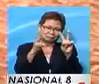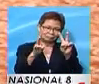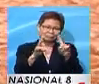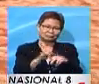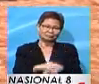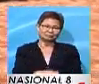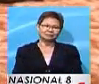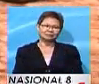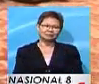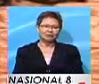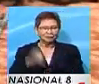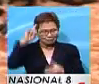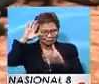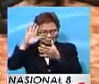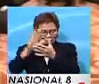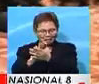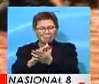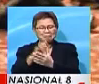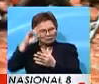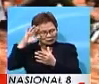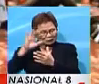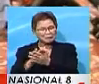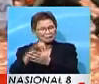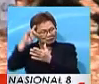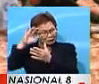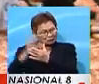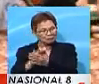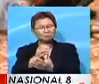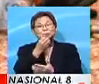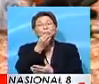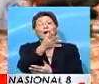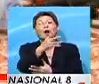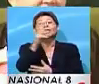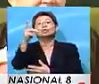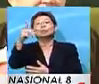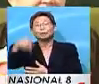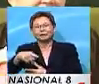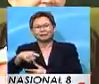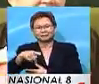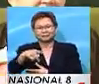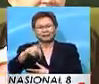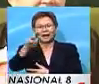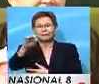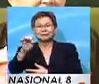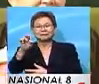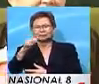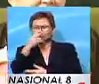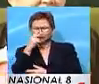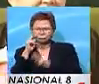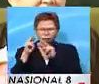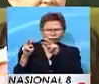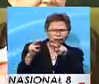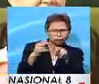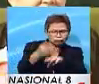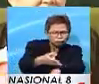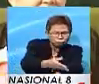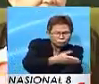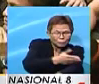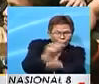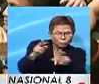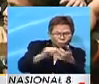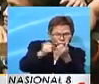hadapan Keyakinan itu disuarakan ketua pengarah MSN Datuk Ahmad shapawi selepas melihat perkembangan dan persiapan